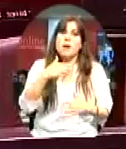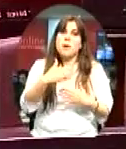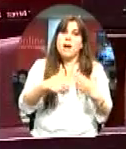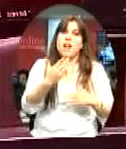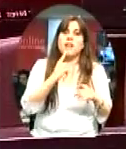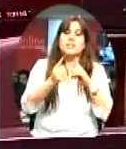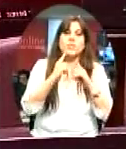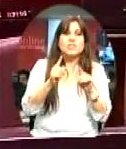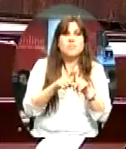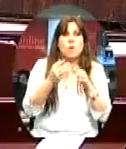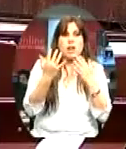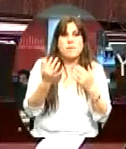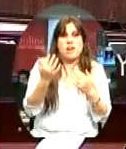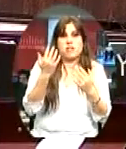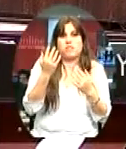קריאות ביניים.